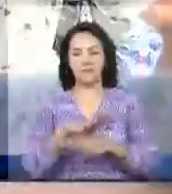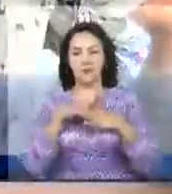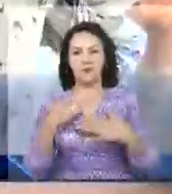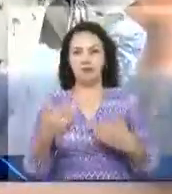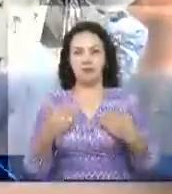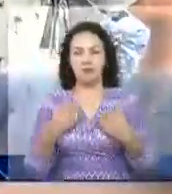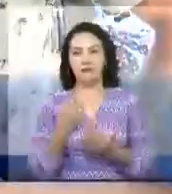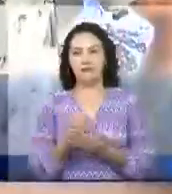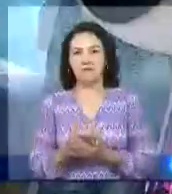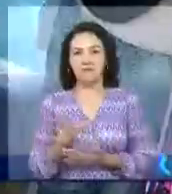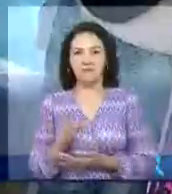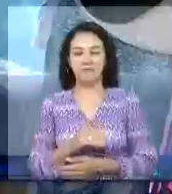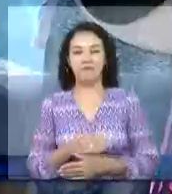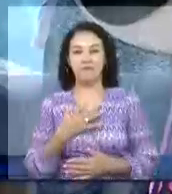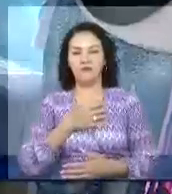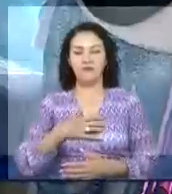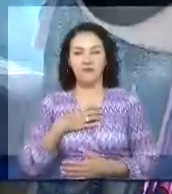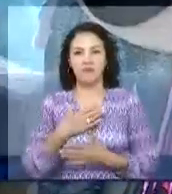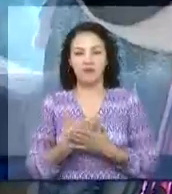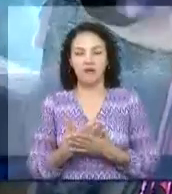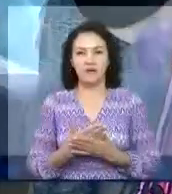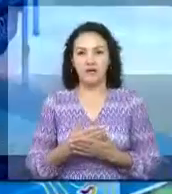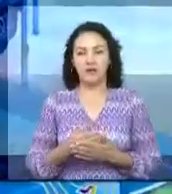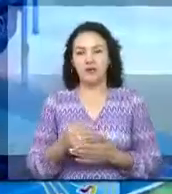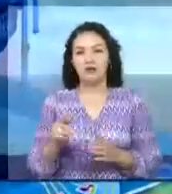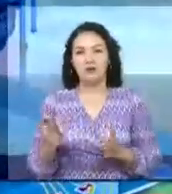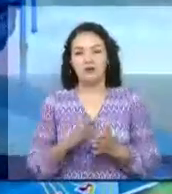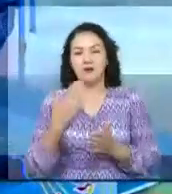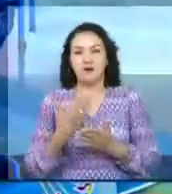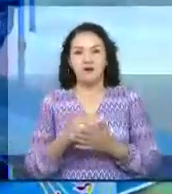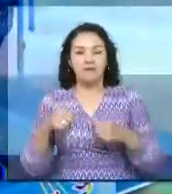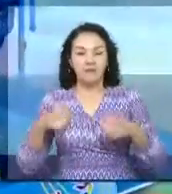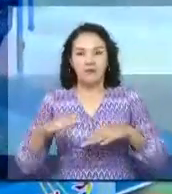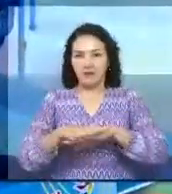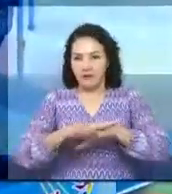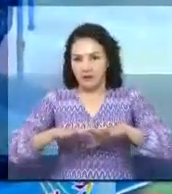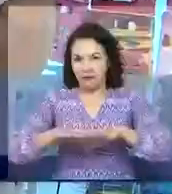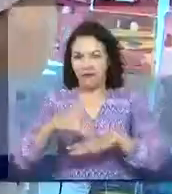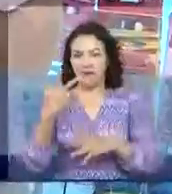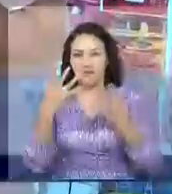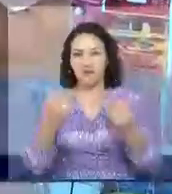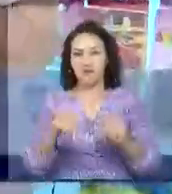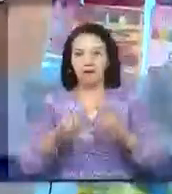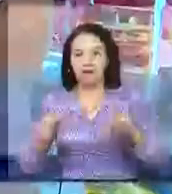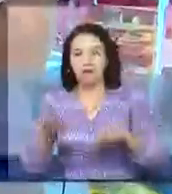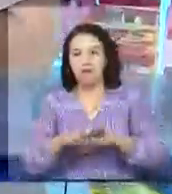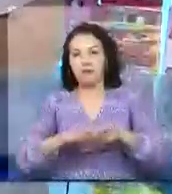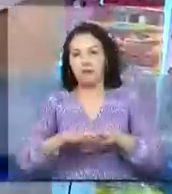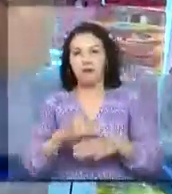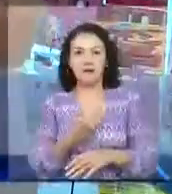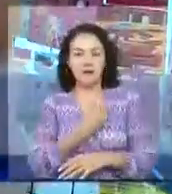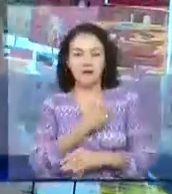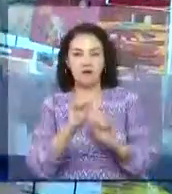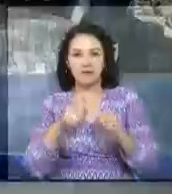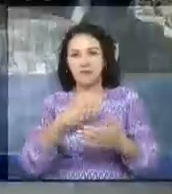конечно, дорого. Важно подчеркнуть, что уже совсем скоро в одном из торговых центров города будет организована 3-дневная школьная ярмарка. Там желающие